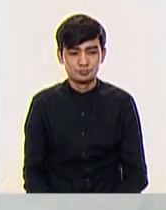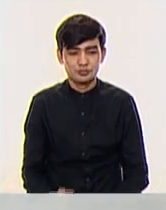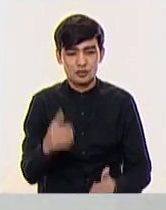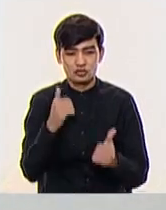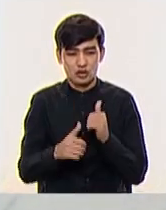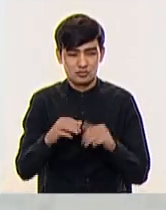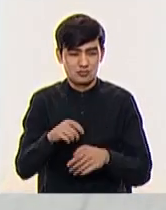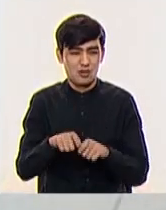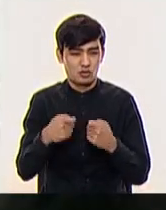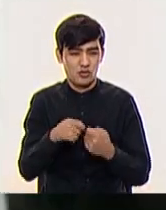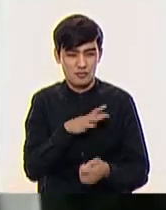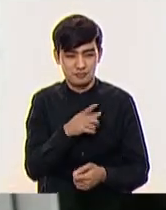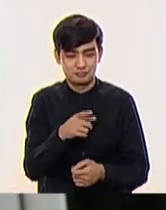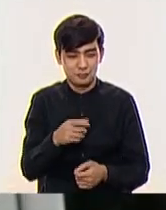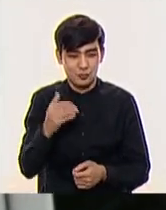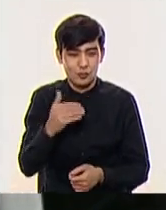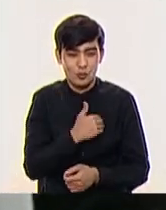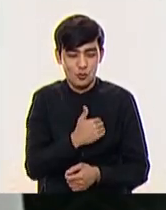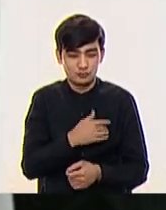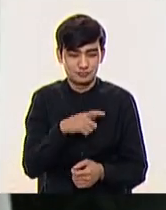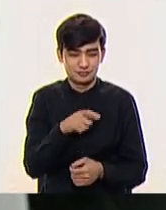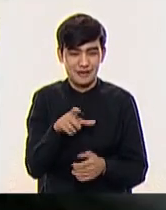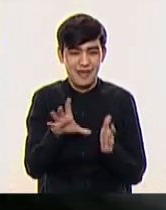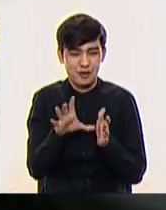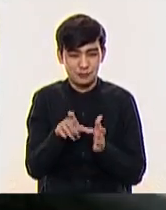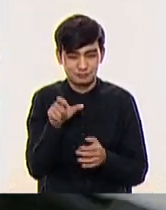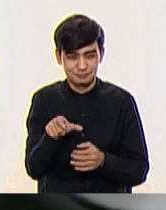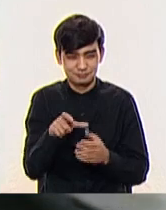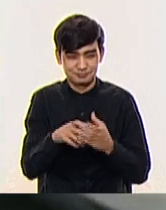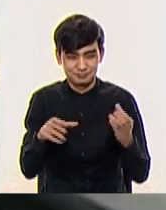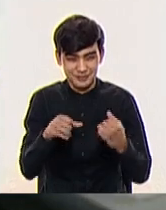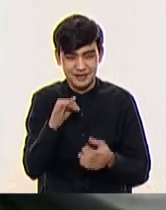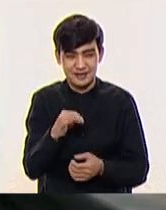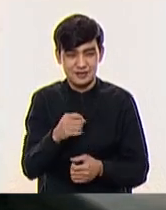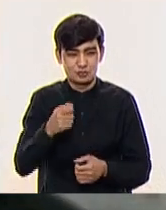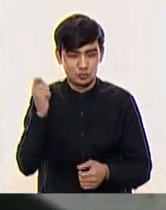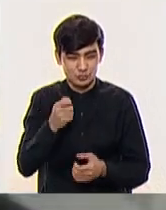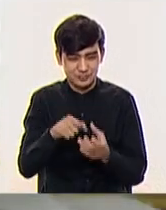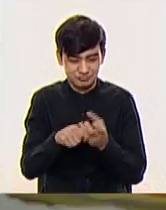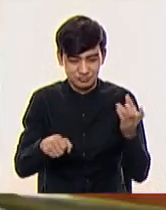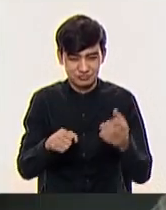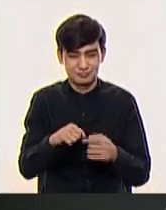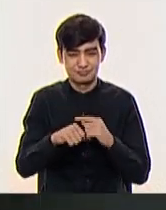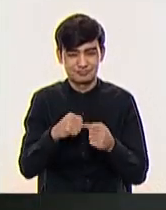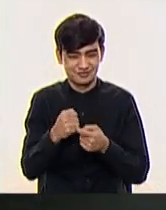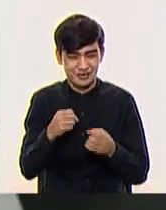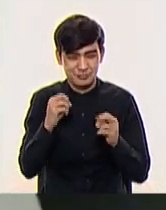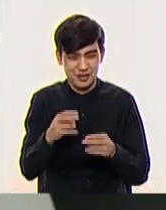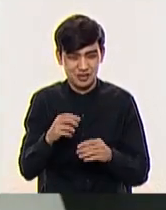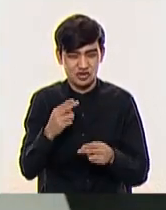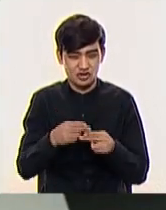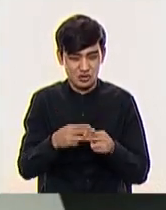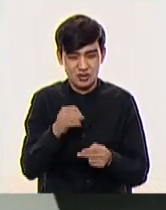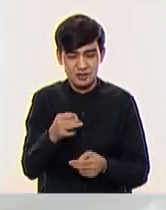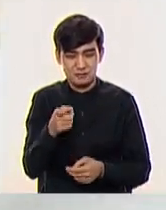Чаще всего нарушители пытаются провести электрошокеры, телескопические дубинки, кастеты и боеприпасы. Иногда к